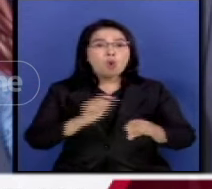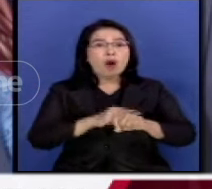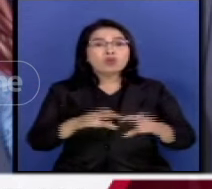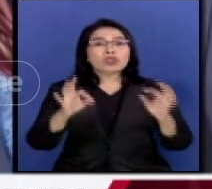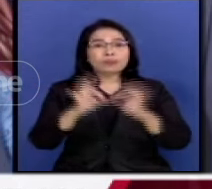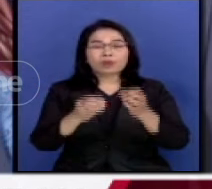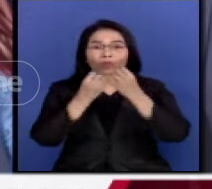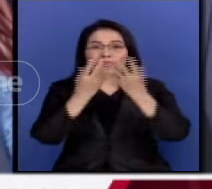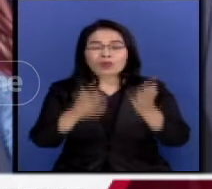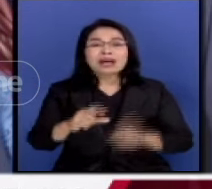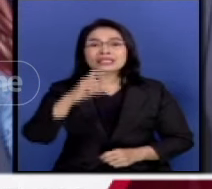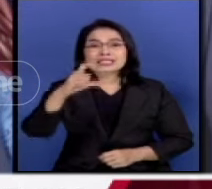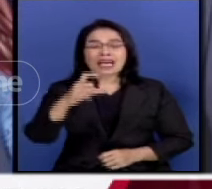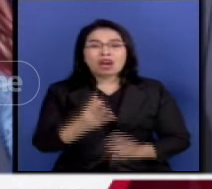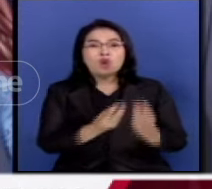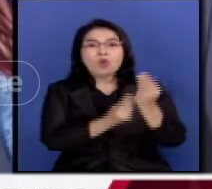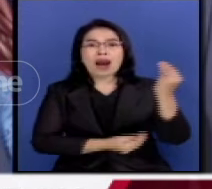menghubungkan cawapresnya